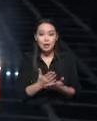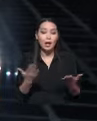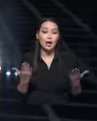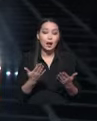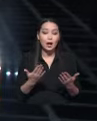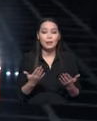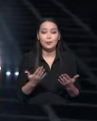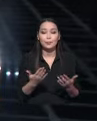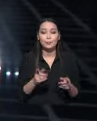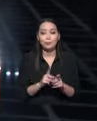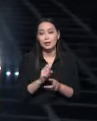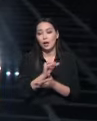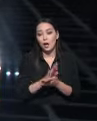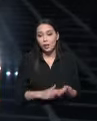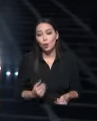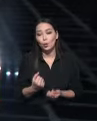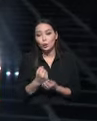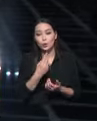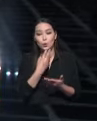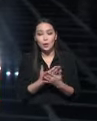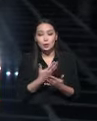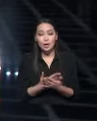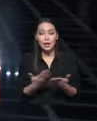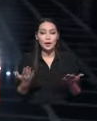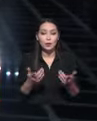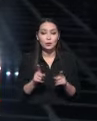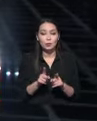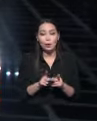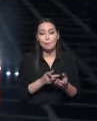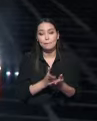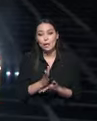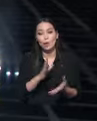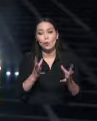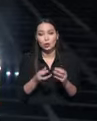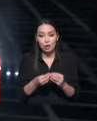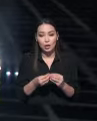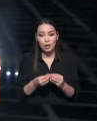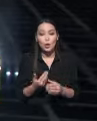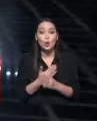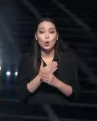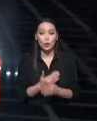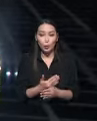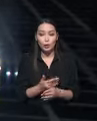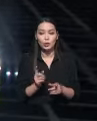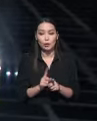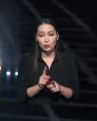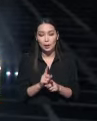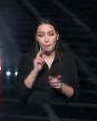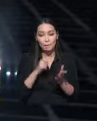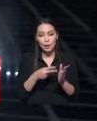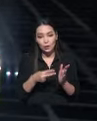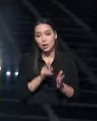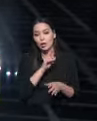арғары қолдау көрсету, олардың қандай да бір бағыттары бойынша көмек көрсету деген мақсатпен осы